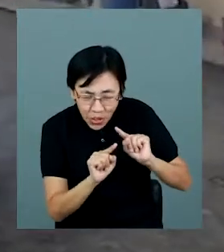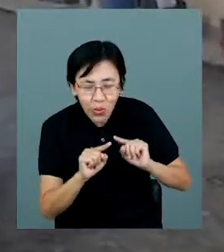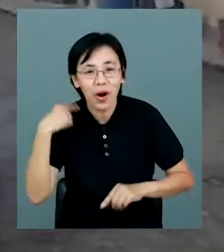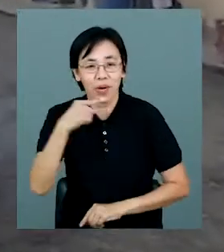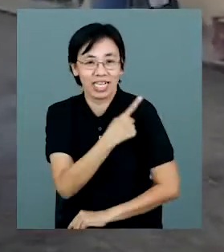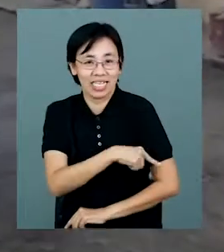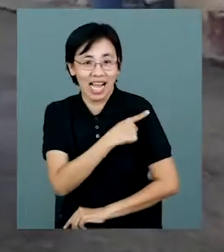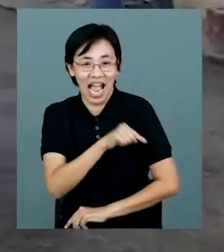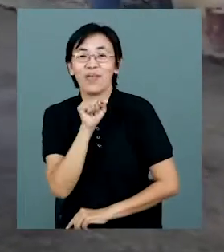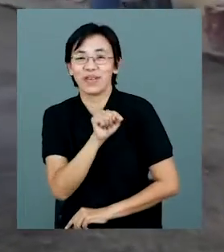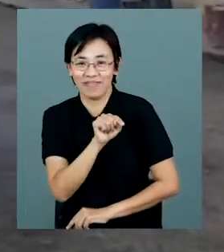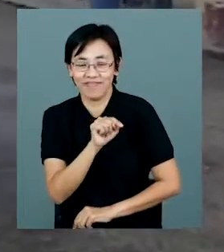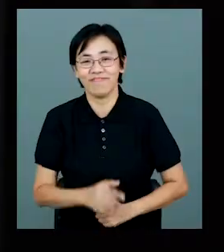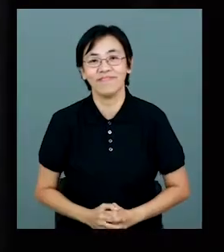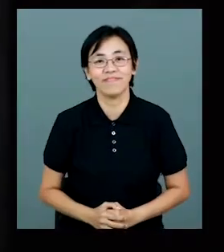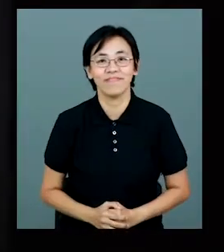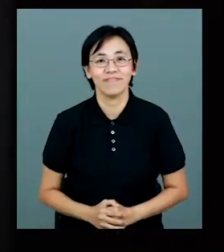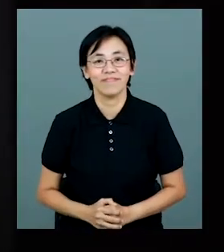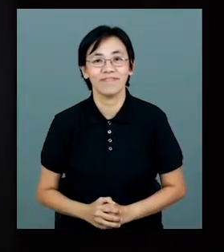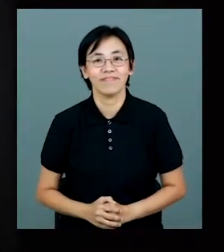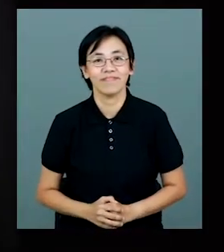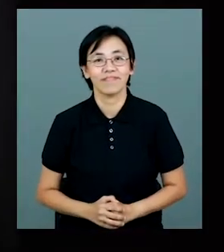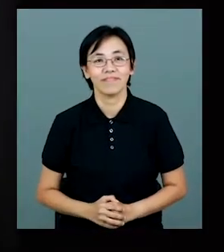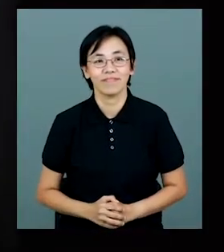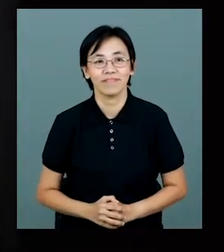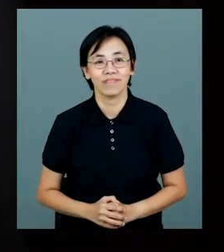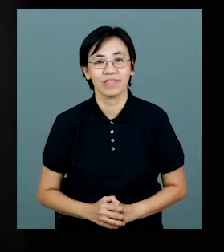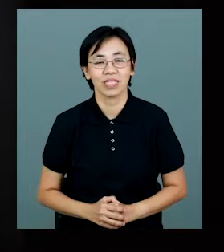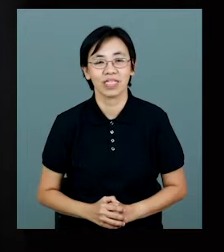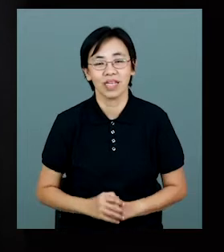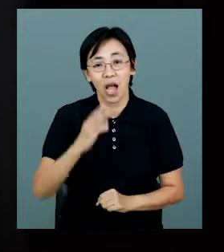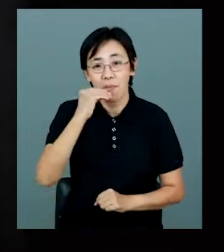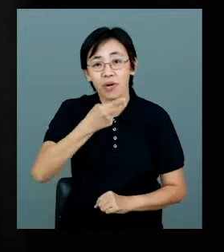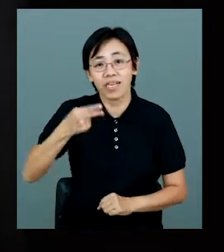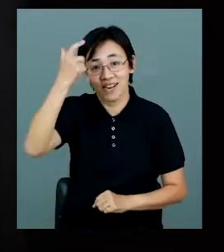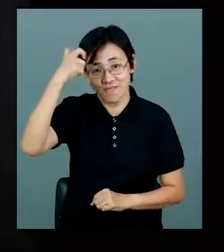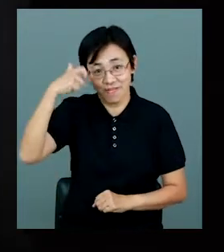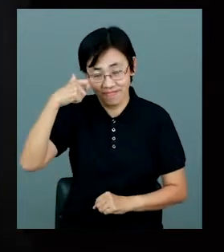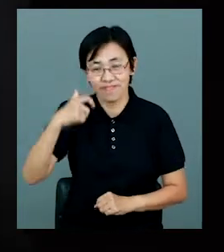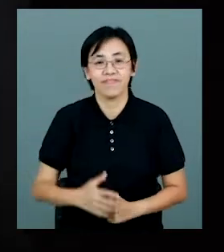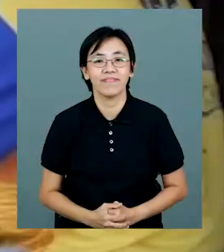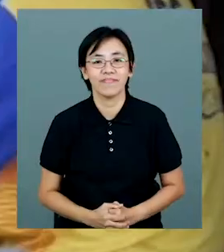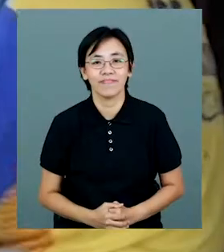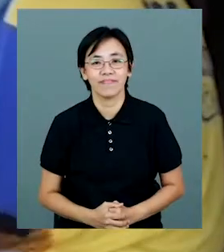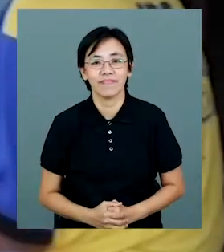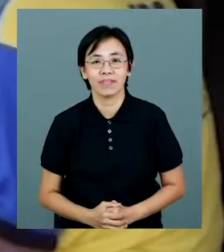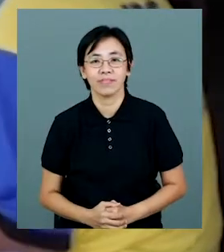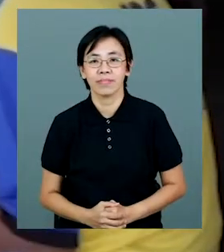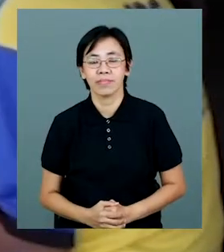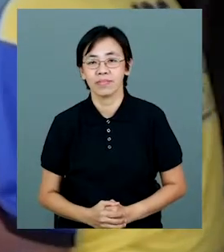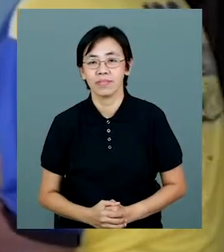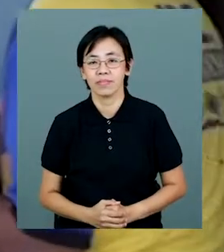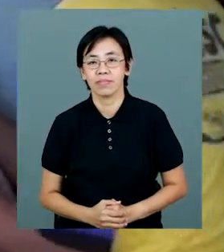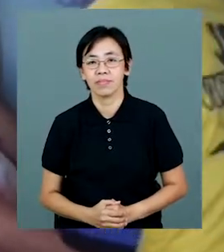ขาวคนนั้นก็คือมะเต็งมานะครับ บาลีลำเนียเลยทีซาเดพัด